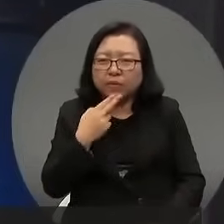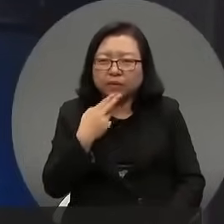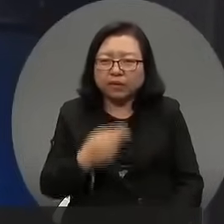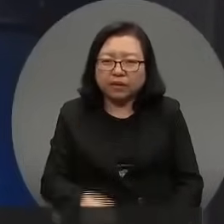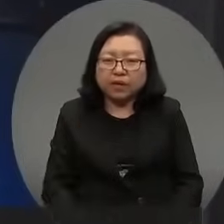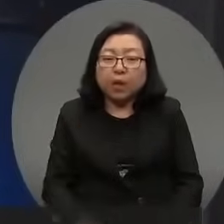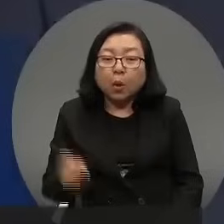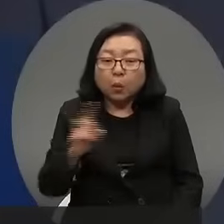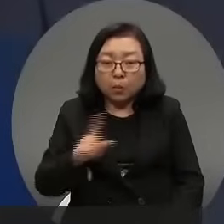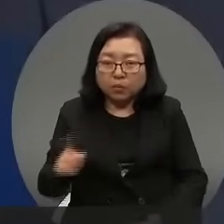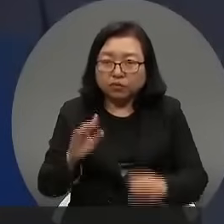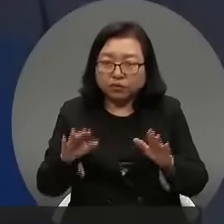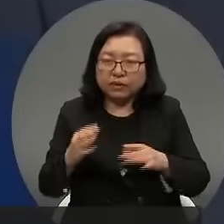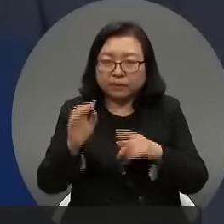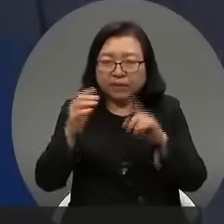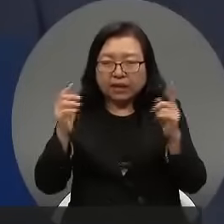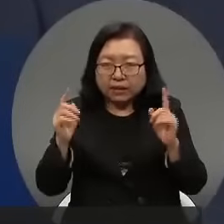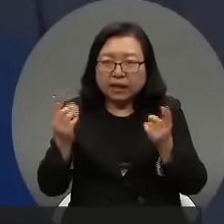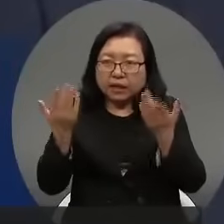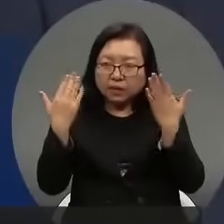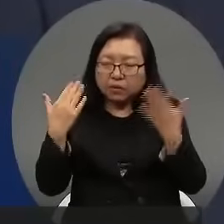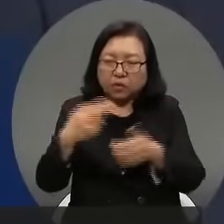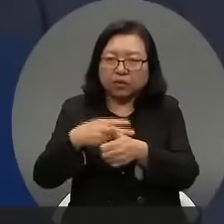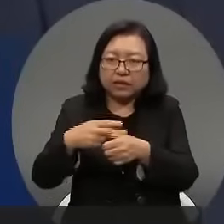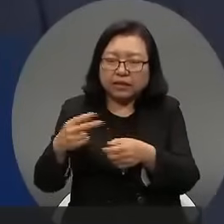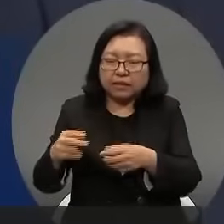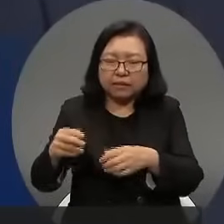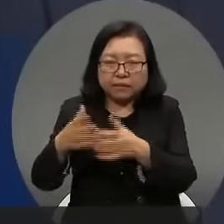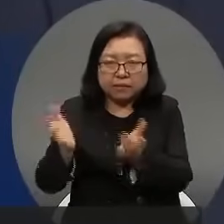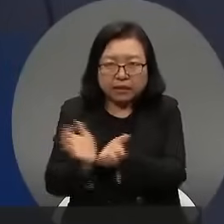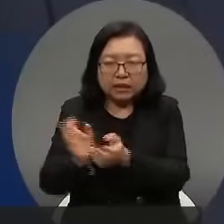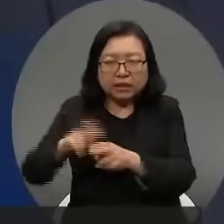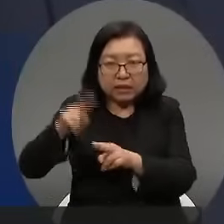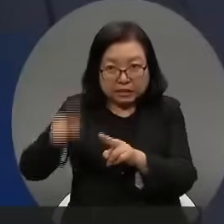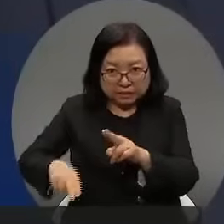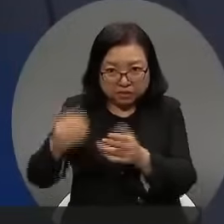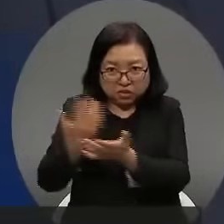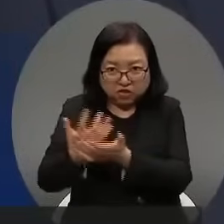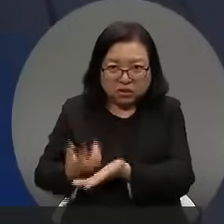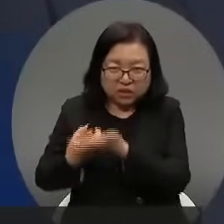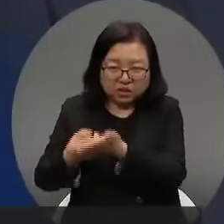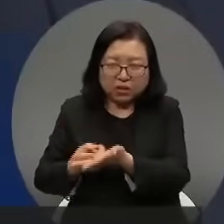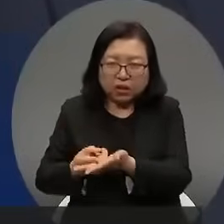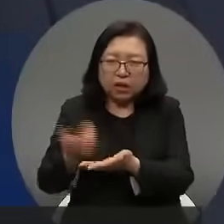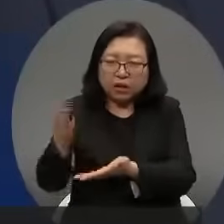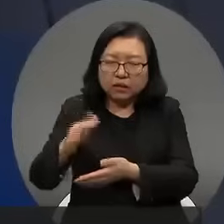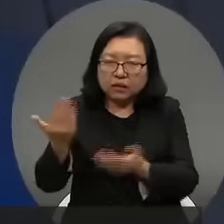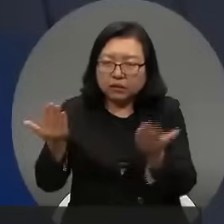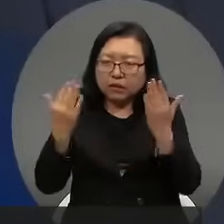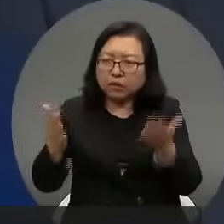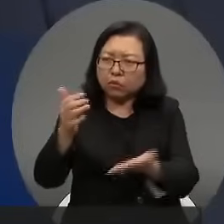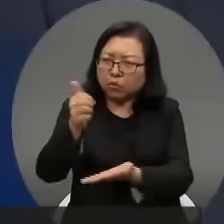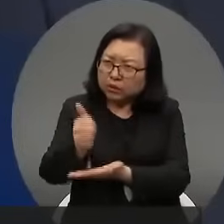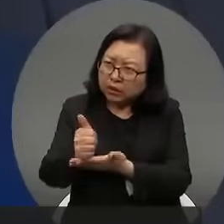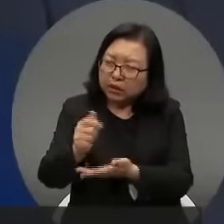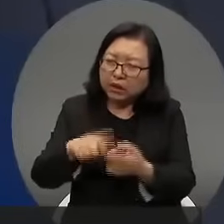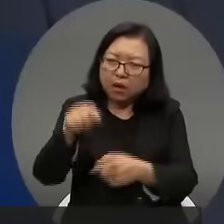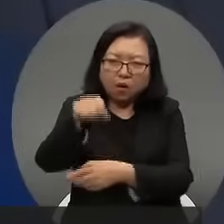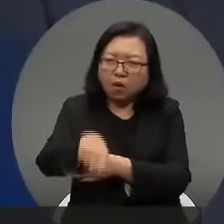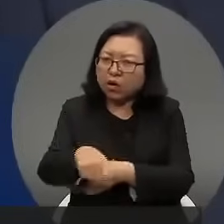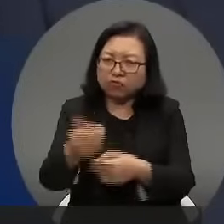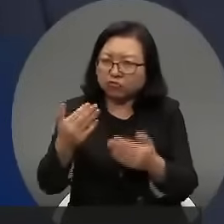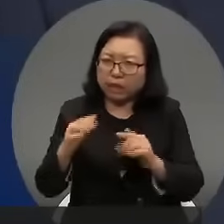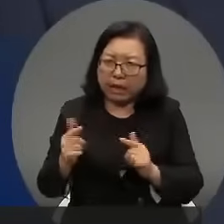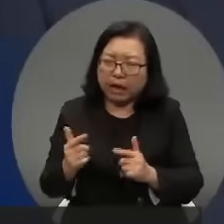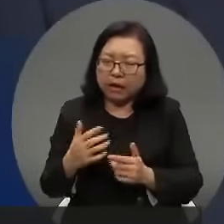사직을 하면서 그 학생들 휴학계를 총장에게 제출을 했는데 총장이 이거를 기한 내에 처리를 하지 않을 것 같습니다. 그래서